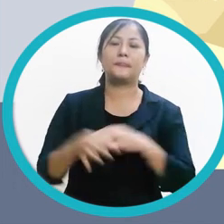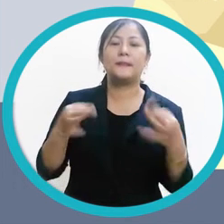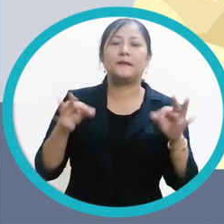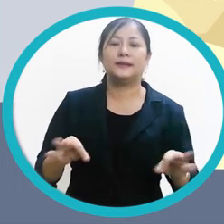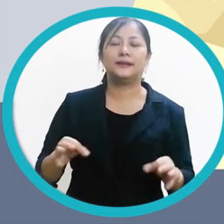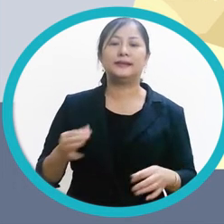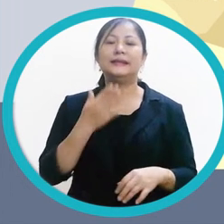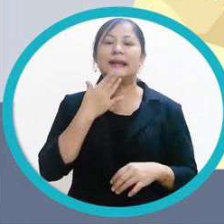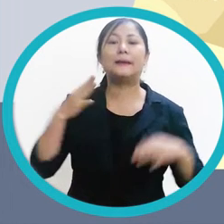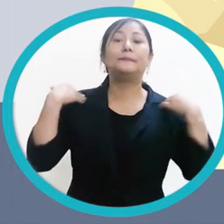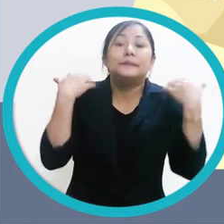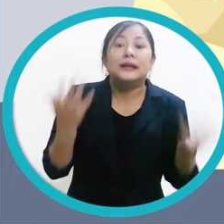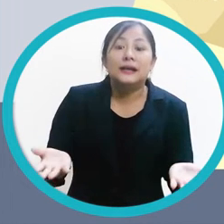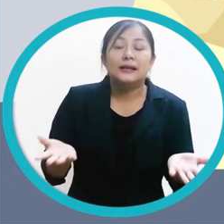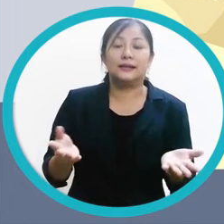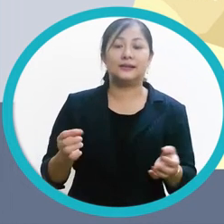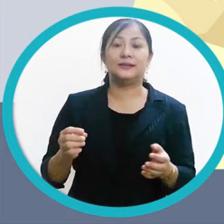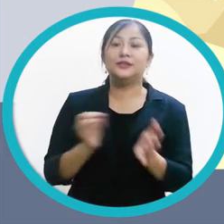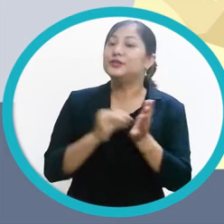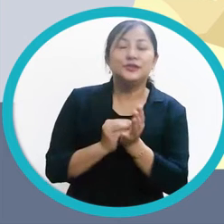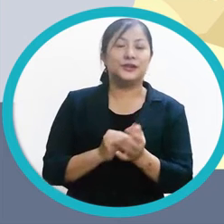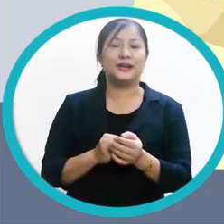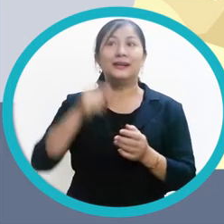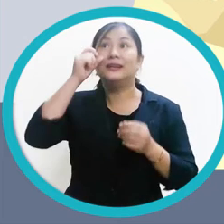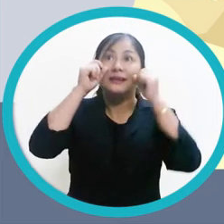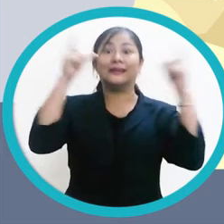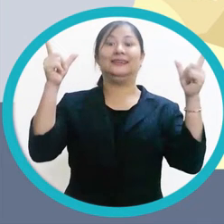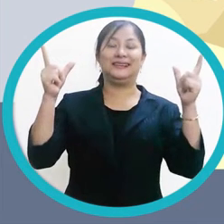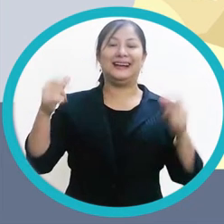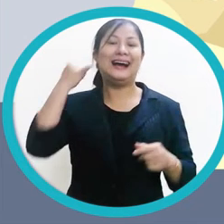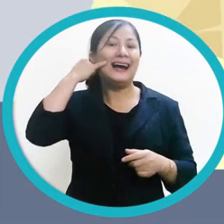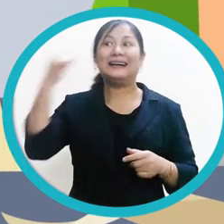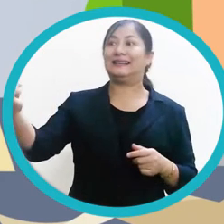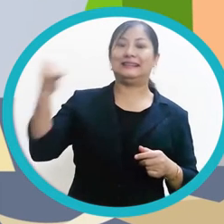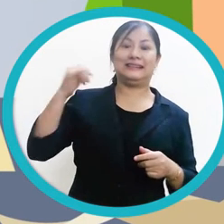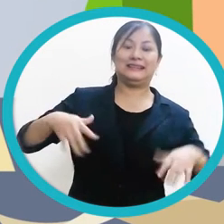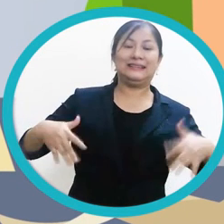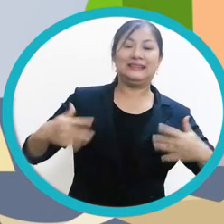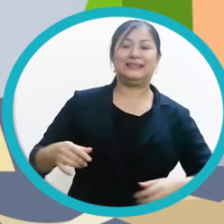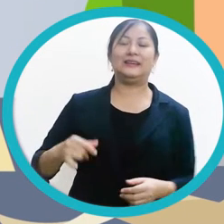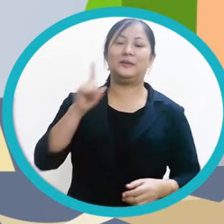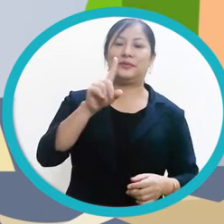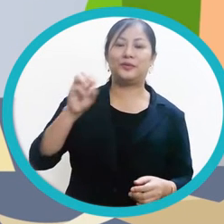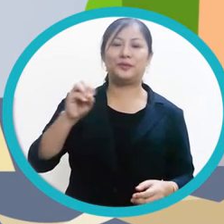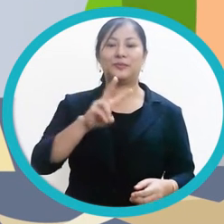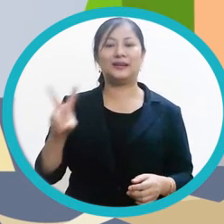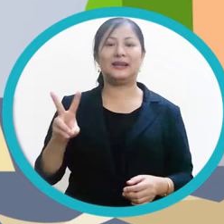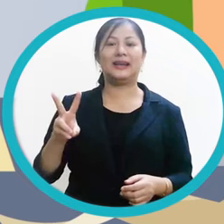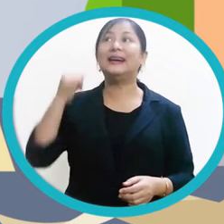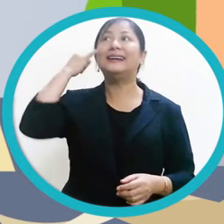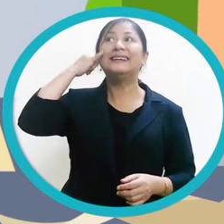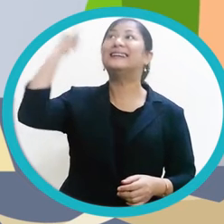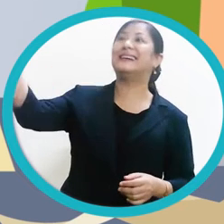tỉnh giấc. Nam cầm vội chiếc điện thoại và gọi ngay tới số 1022. Đầu dây bên kia là một giọng nói